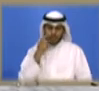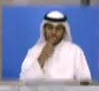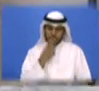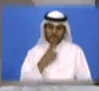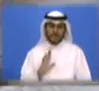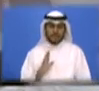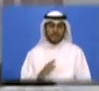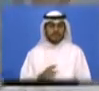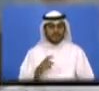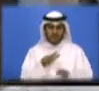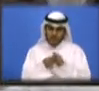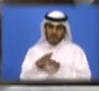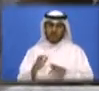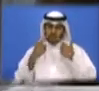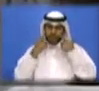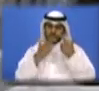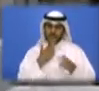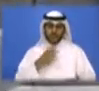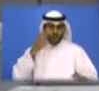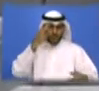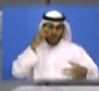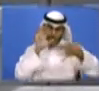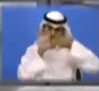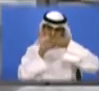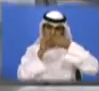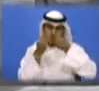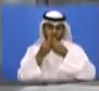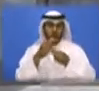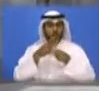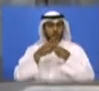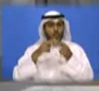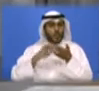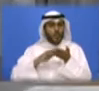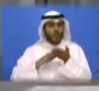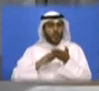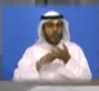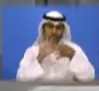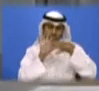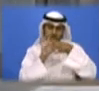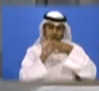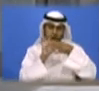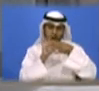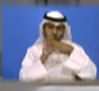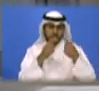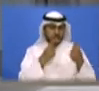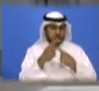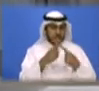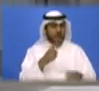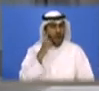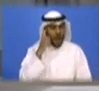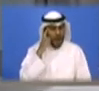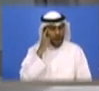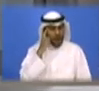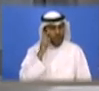شؤون الحج. السلطات السعودية تؤكد لوزارة الأوقاف والشؤون الإسلامية بدولة الكويت أن حصتها